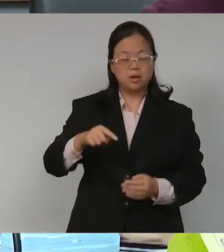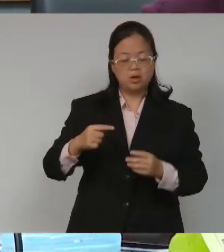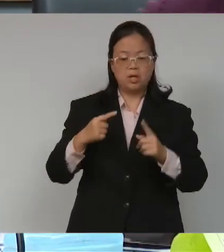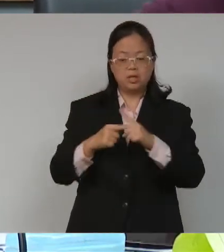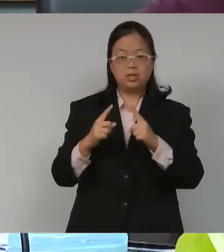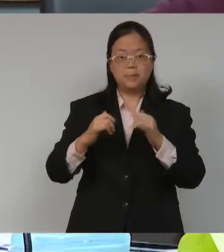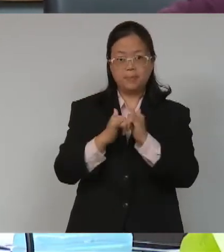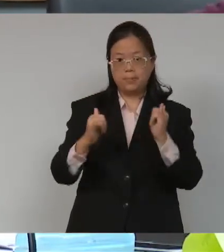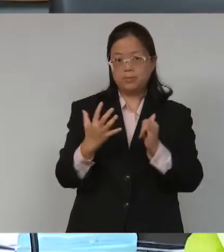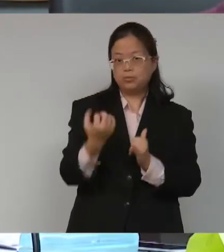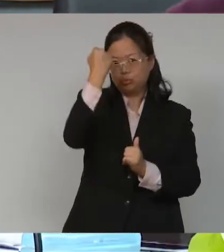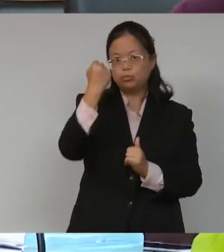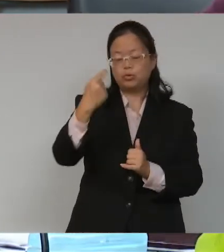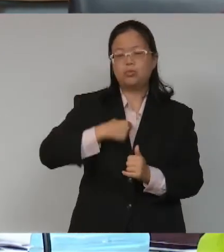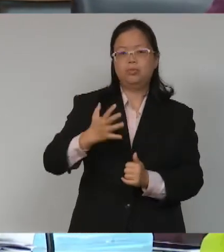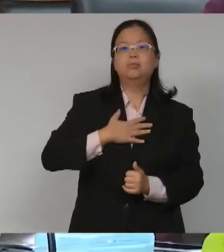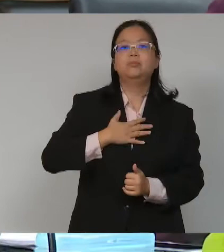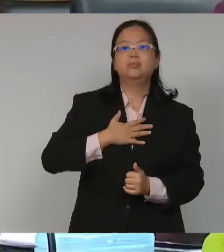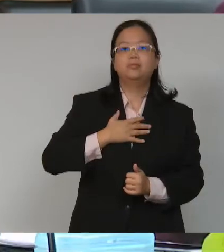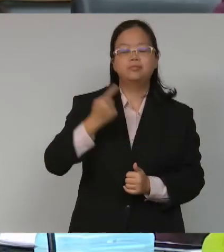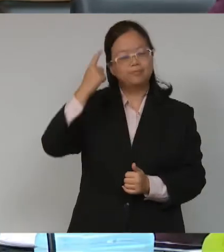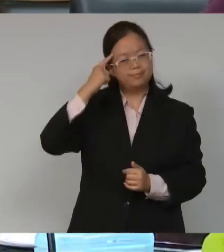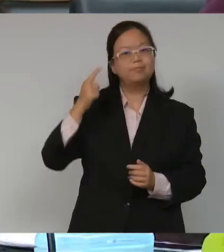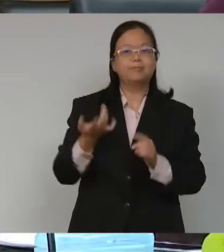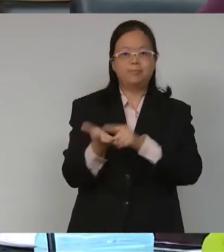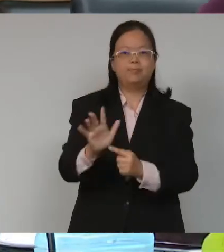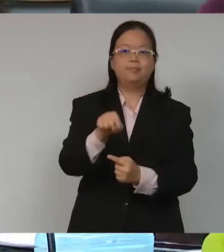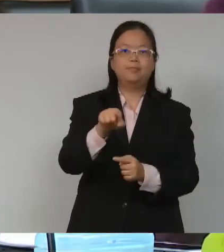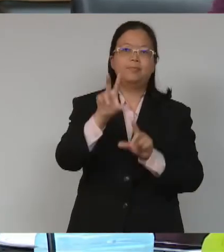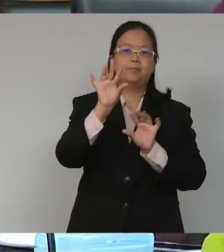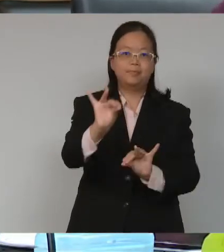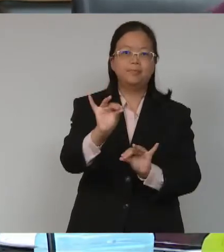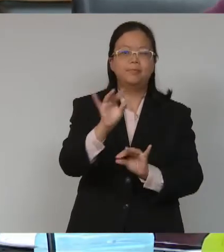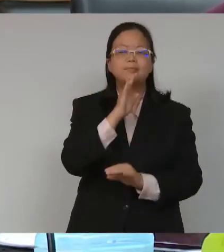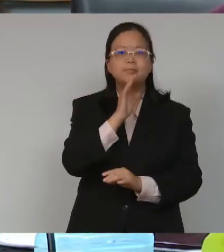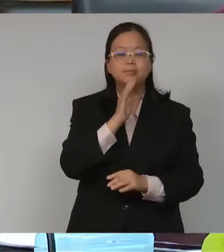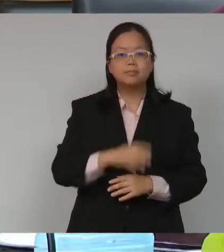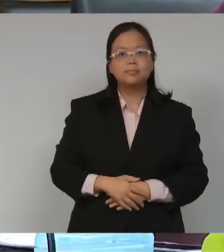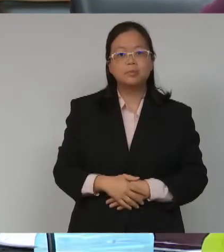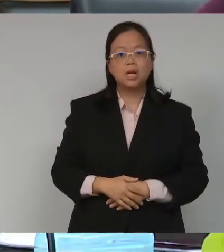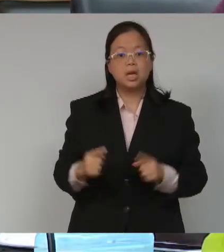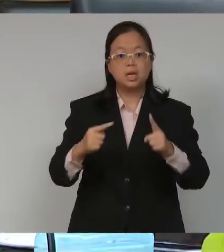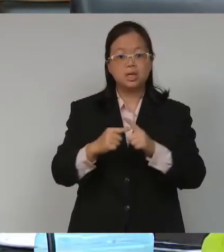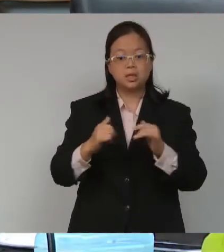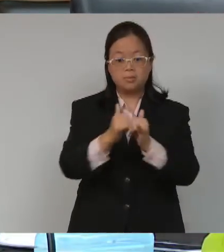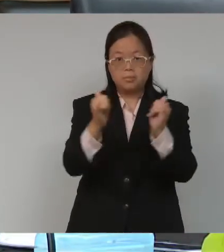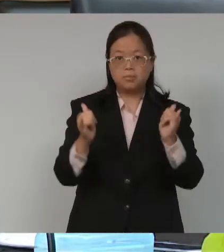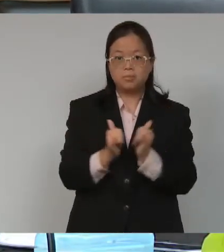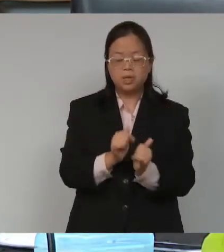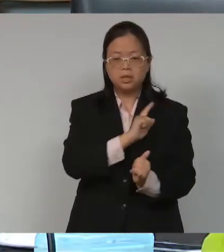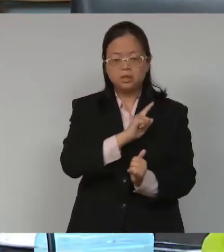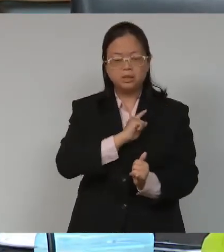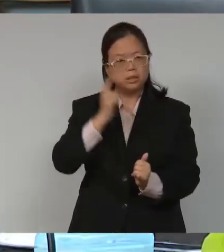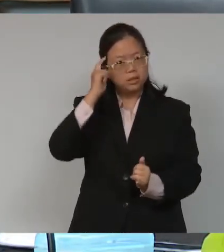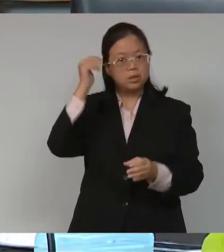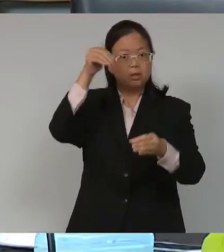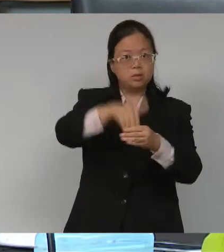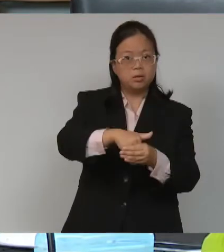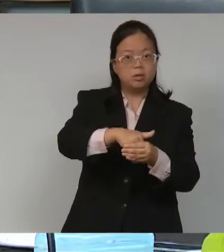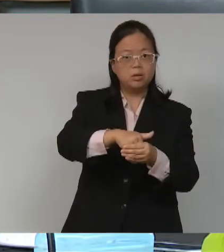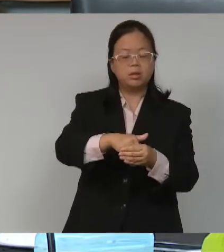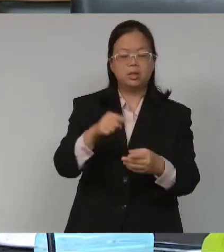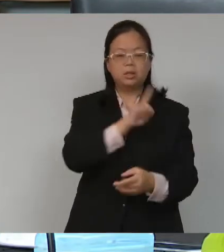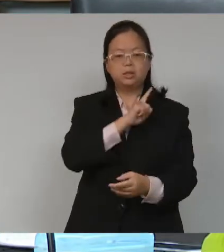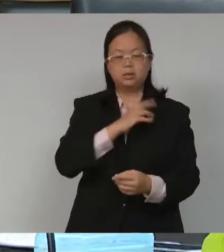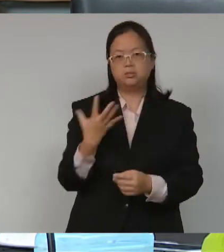样一个精神哈。所以对于人民行使他的主权啊，行使公民投票权，这是行使他的主